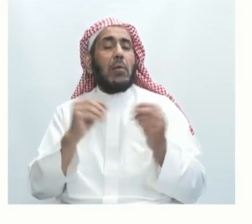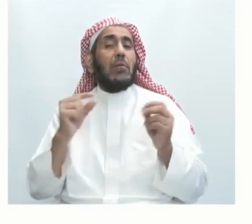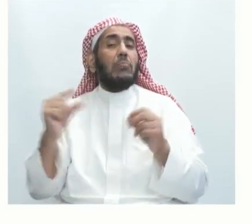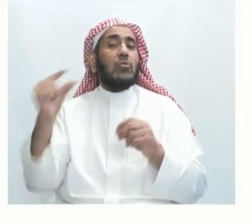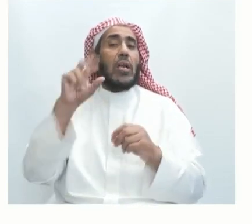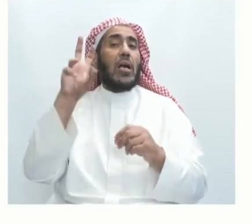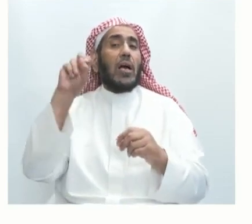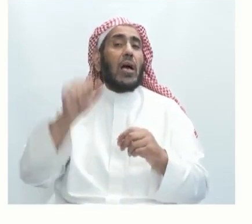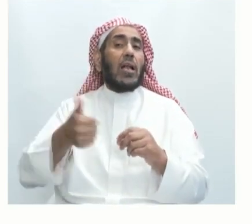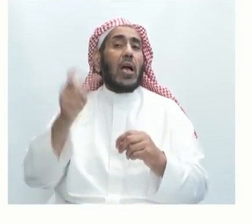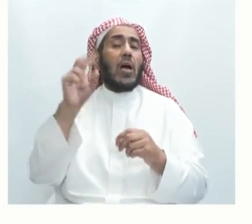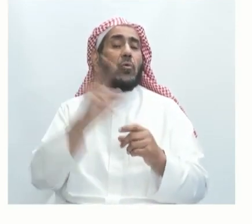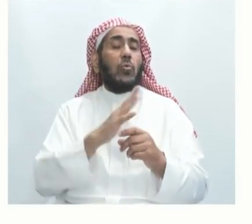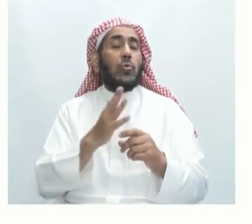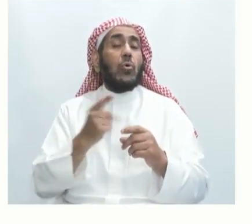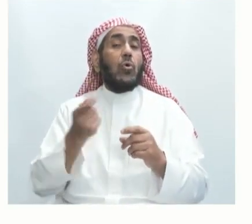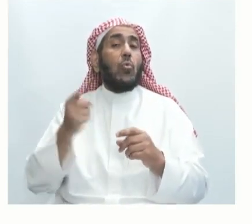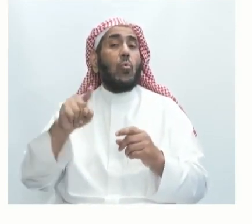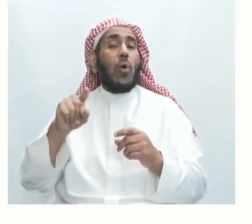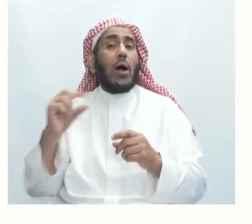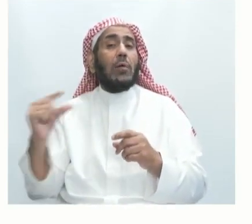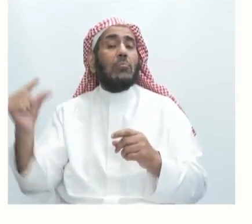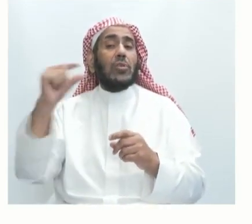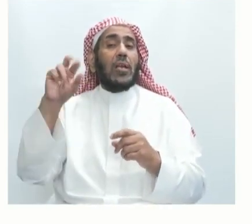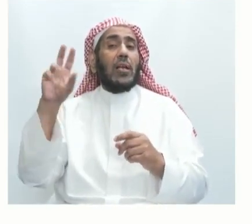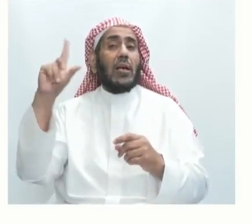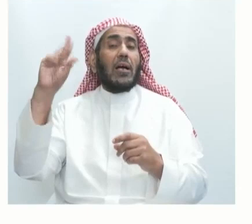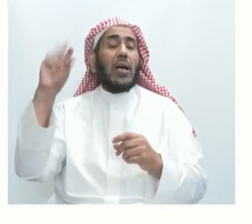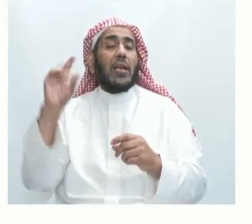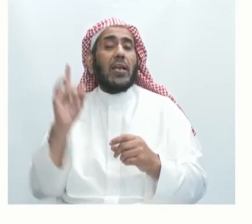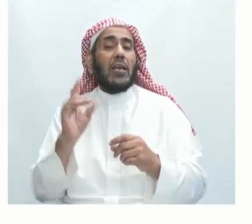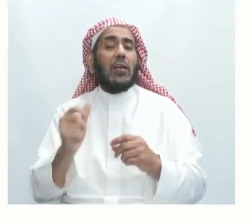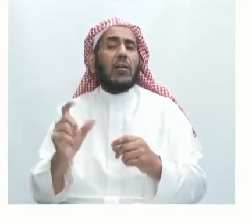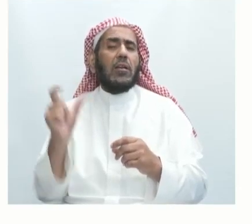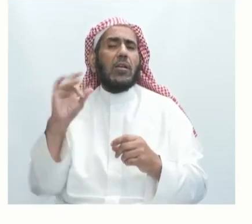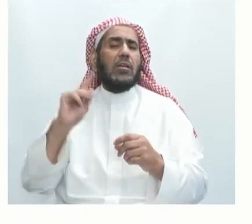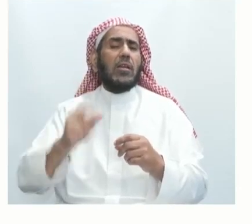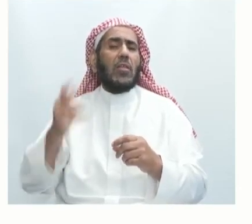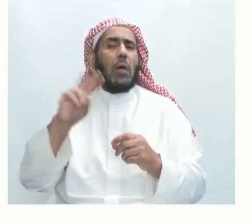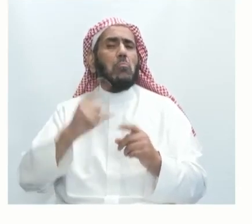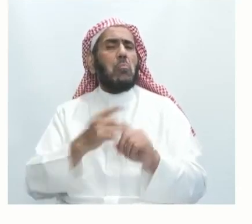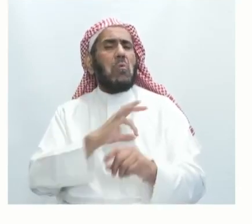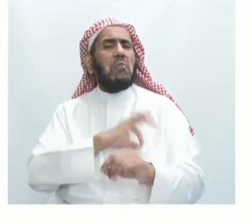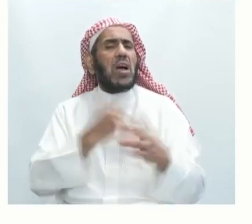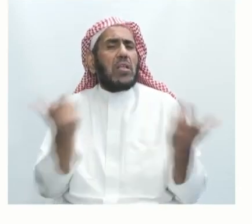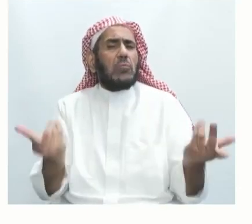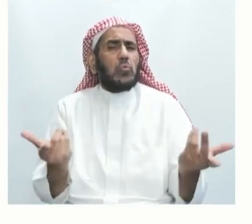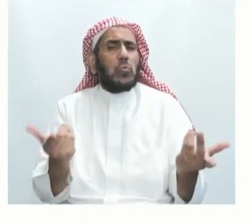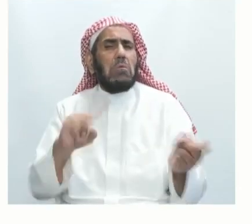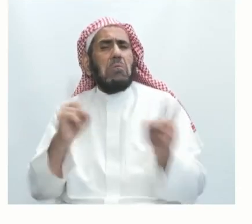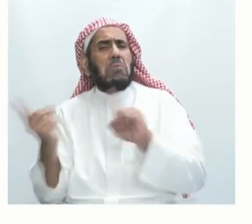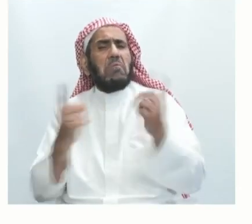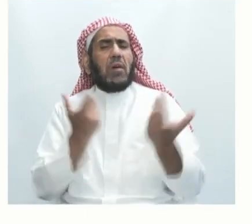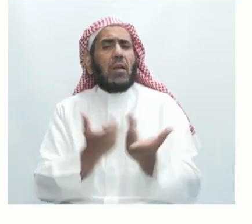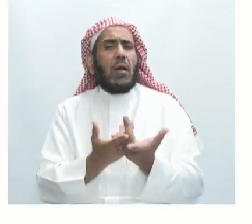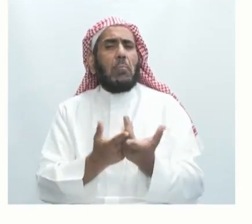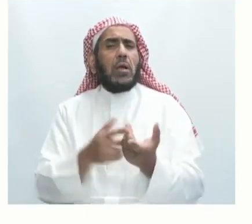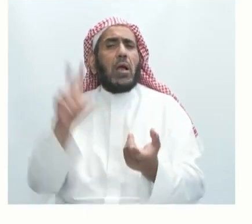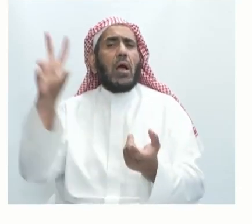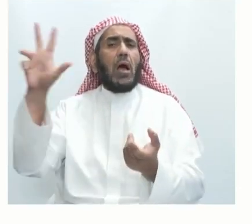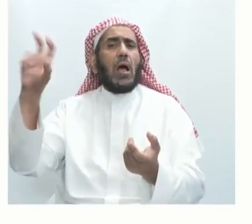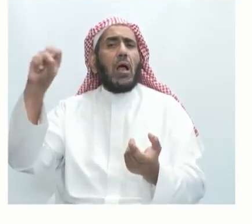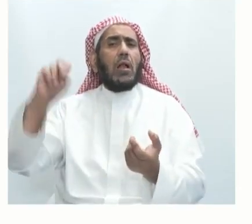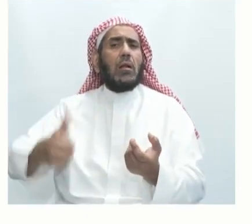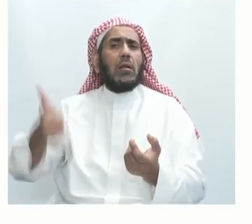والنظام ما هي النتيجه والمحصله في الاستفاده في معرفه الفرق بين مصطلحي